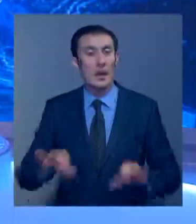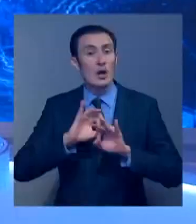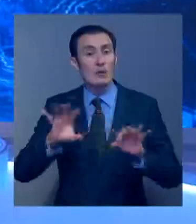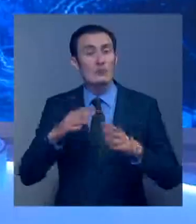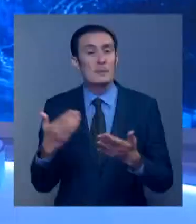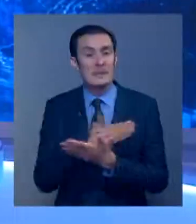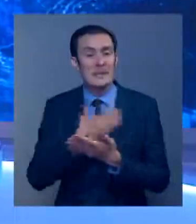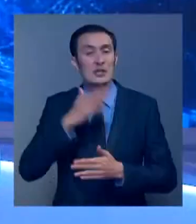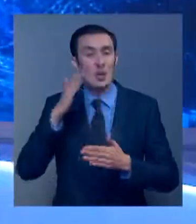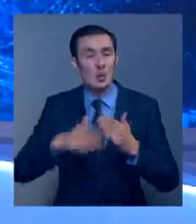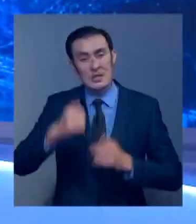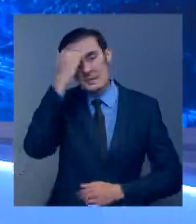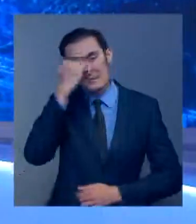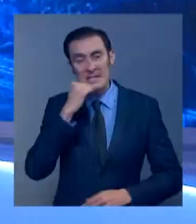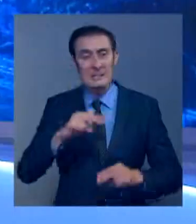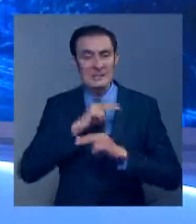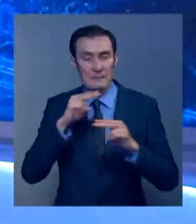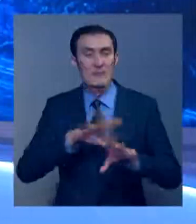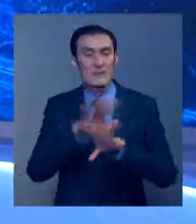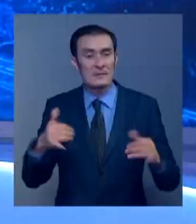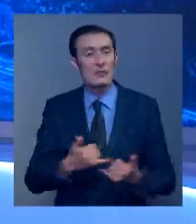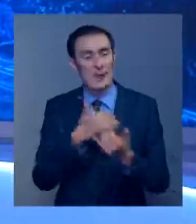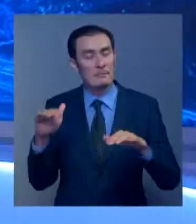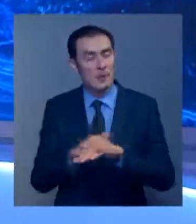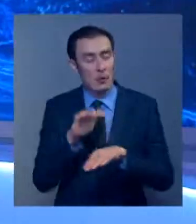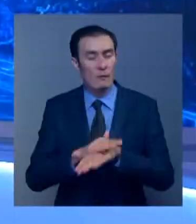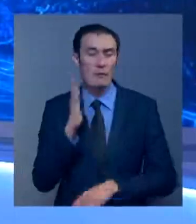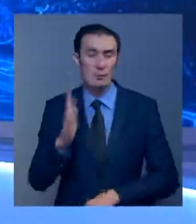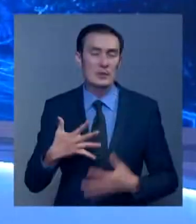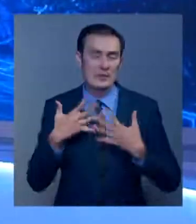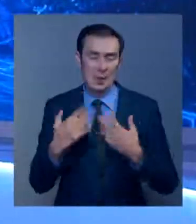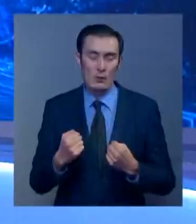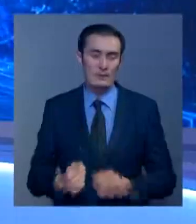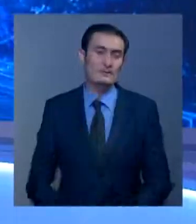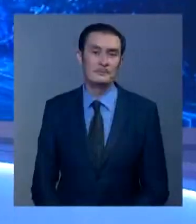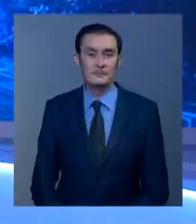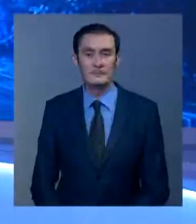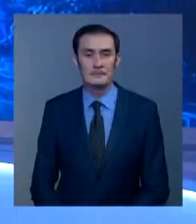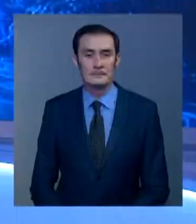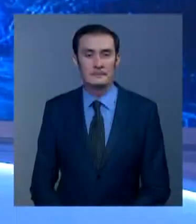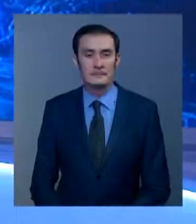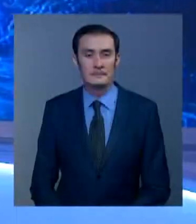Это все новости к этому часу. Носите маски и перчатки. Берегите себя и всего вам доброго.